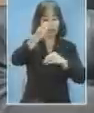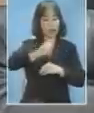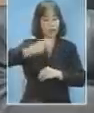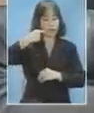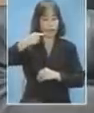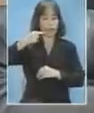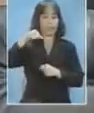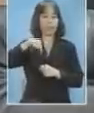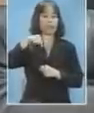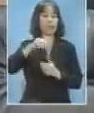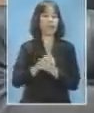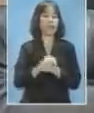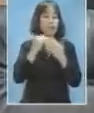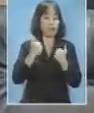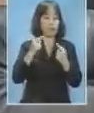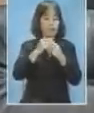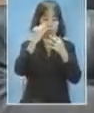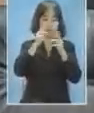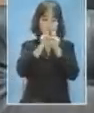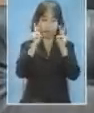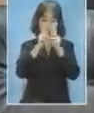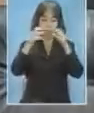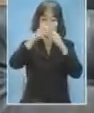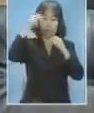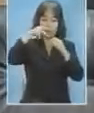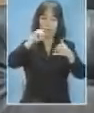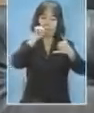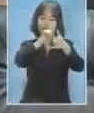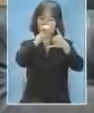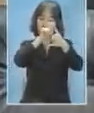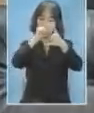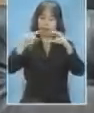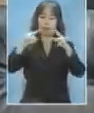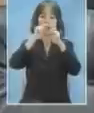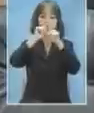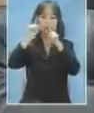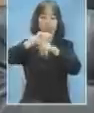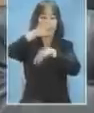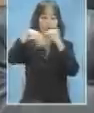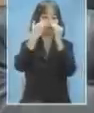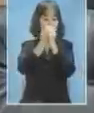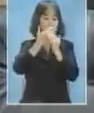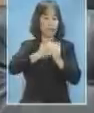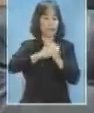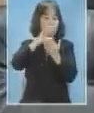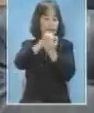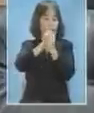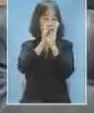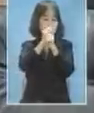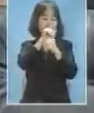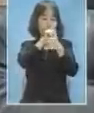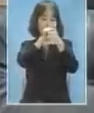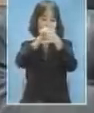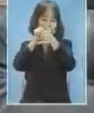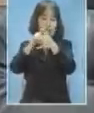าสในชั้นกรรมการผมจะแปรยตินะครับในกระทรวงที่เกี่ยวข้องทั้งหมดเพื่อที่จะให้รัฐบาลได้ย